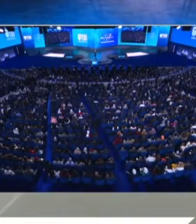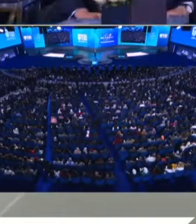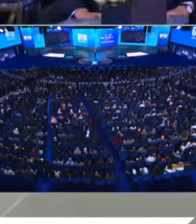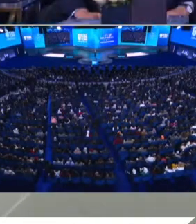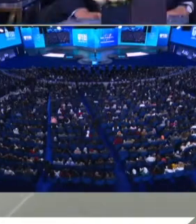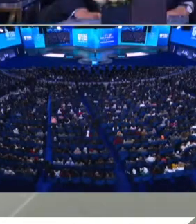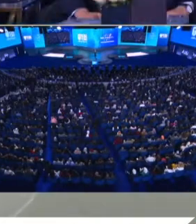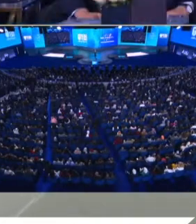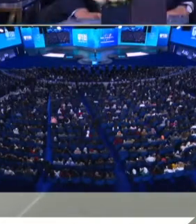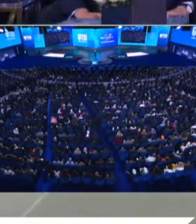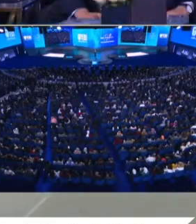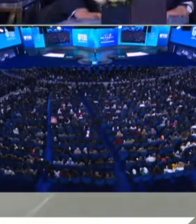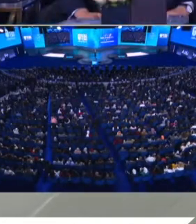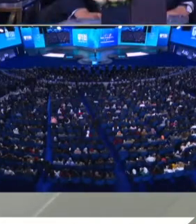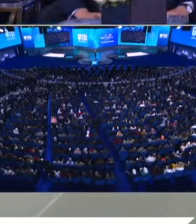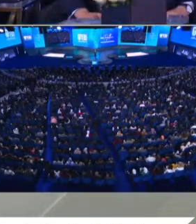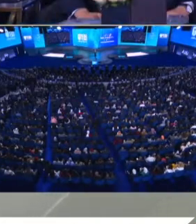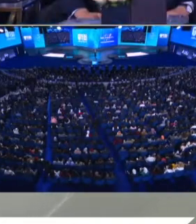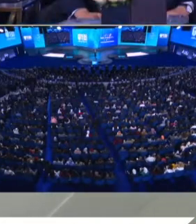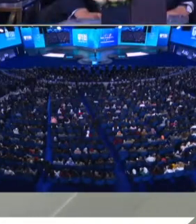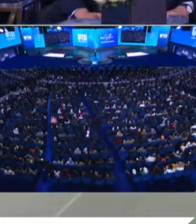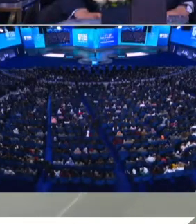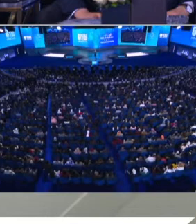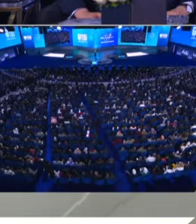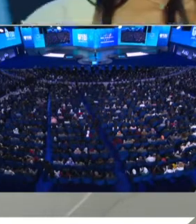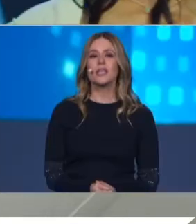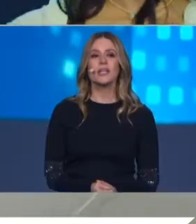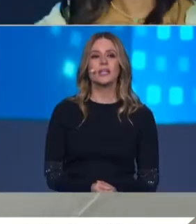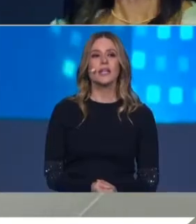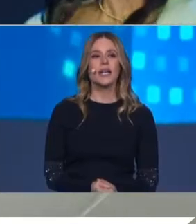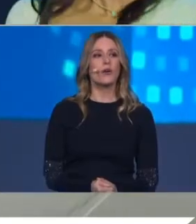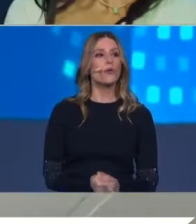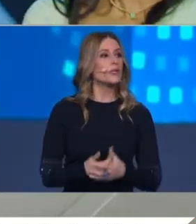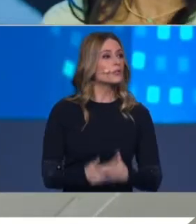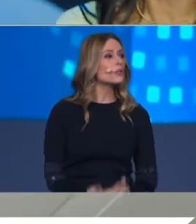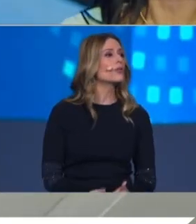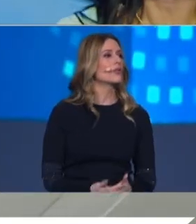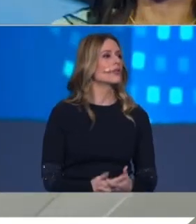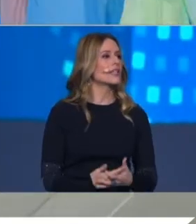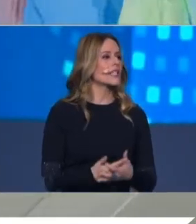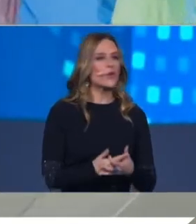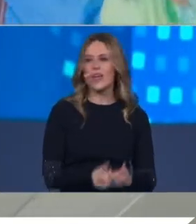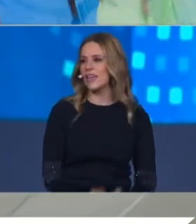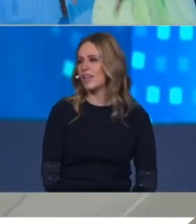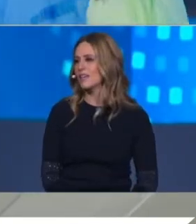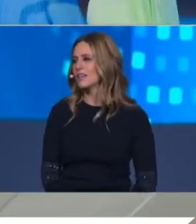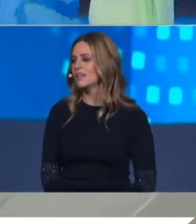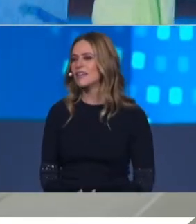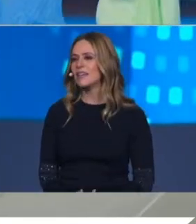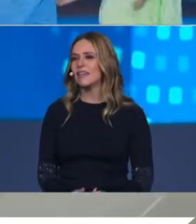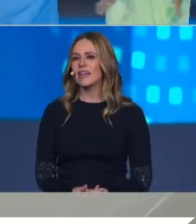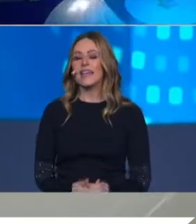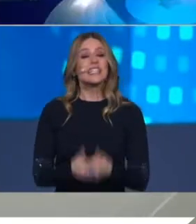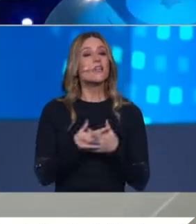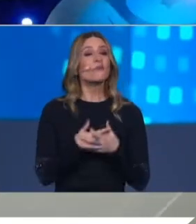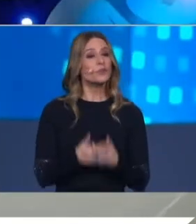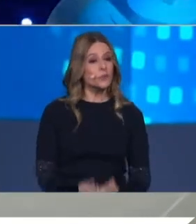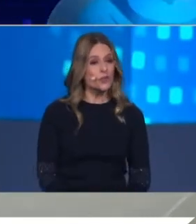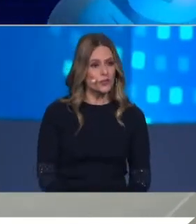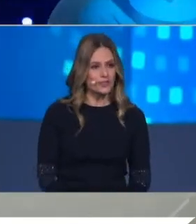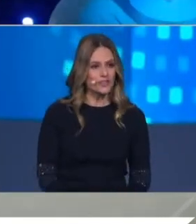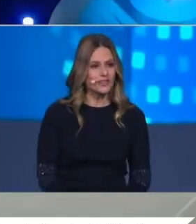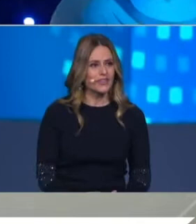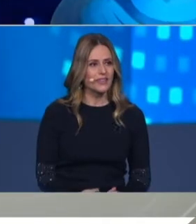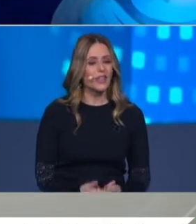فقد على مستوى العالم اجمع، فلازم ان هو يكون يتناقش في مجلس حقوق الانسان سواء في جنيف